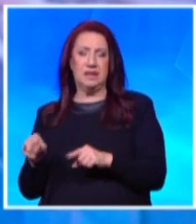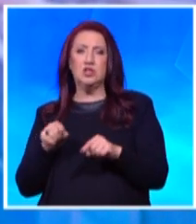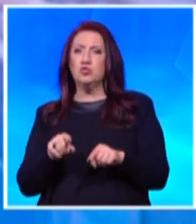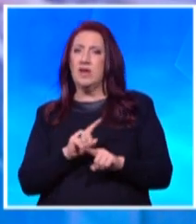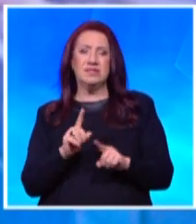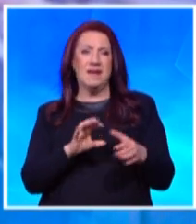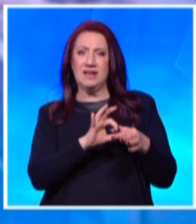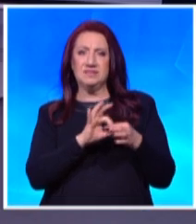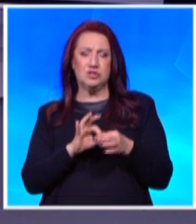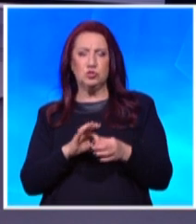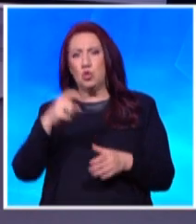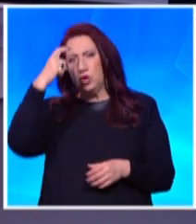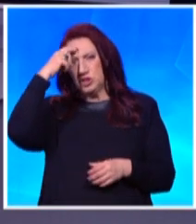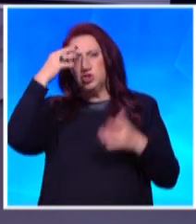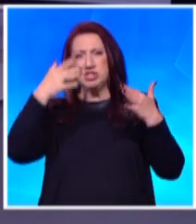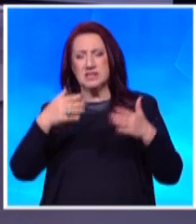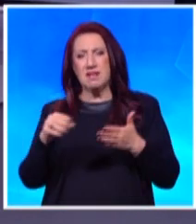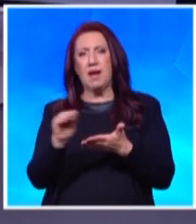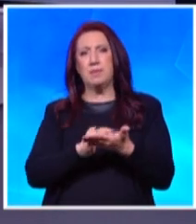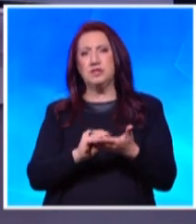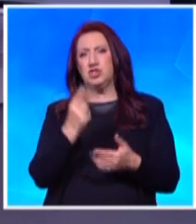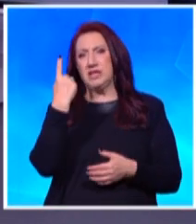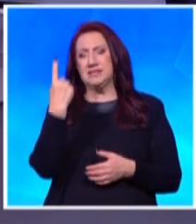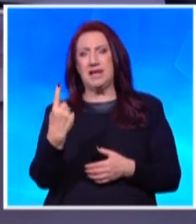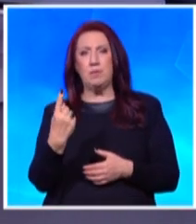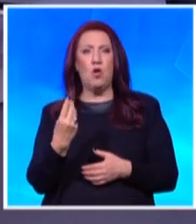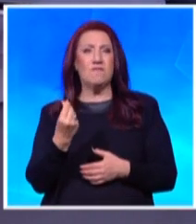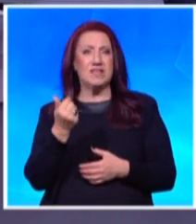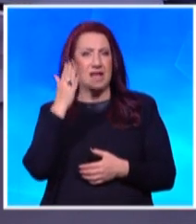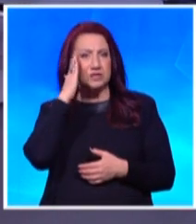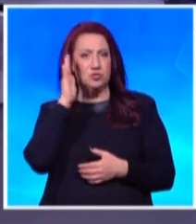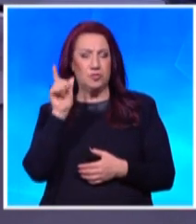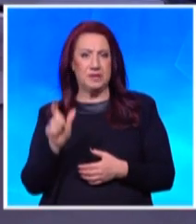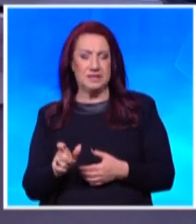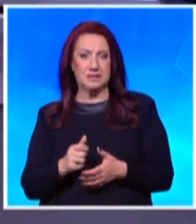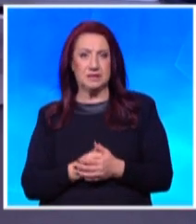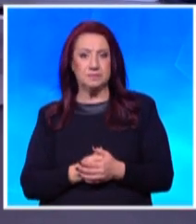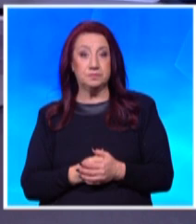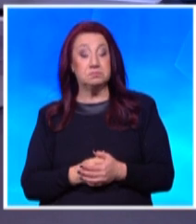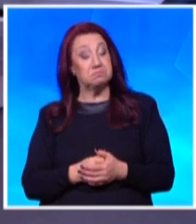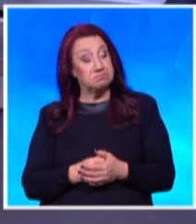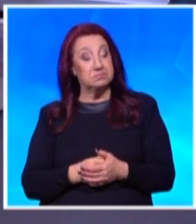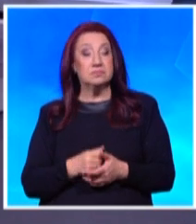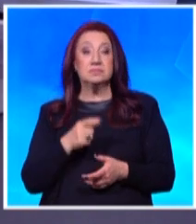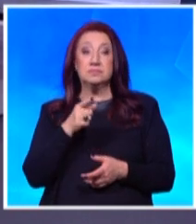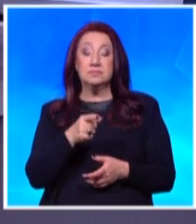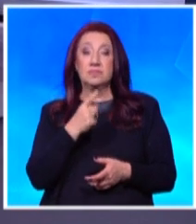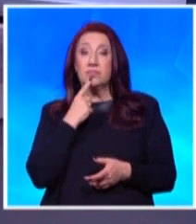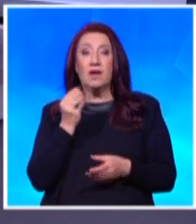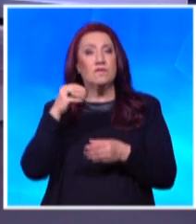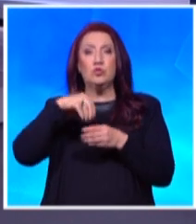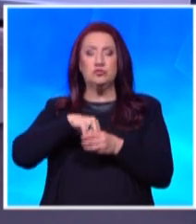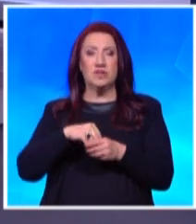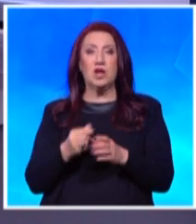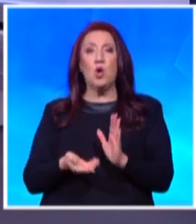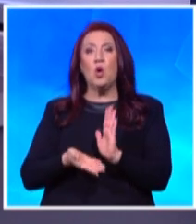момента. А в тези политики влиза ли увеличаване на заплатите? Заплатите в България за